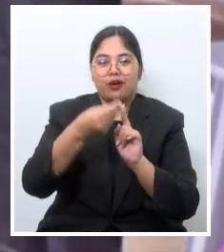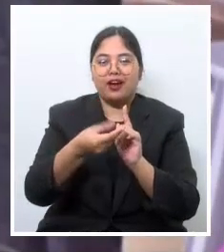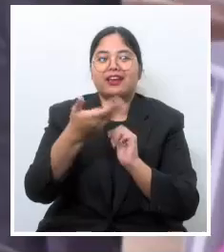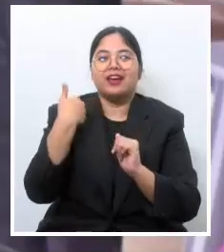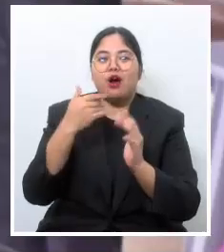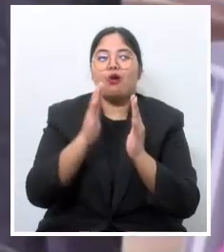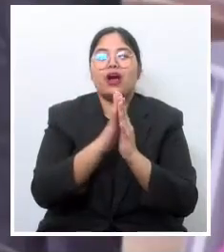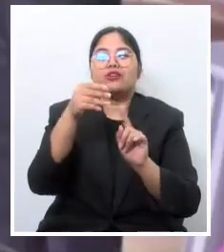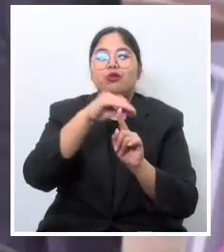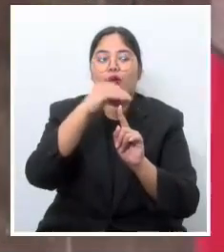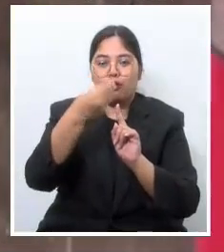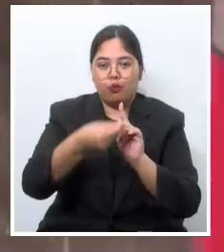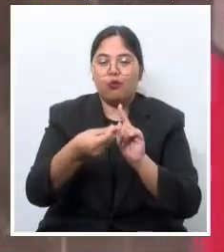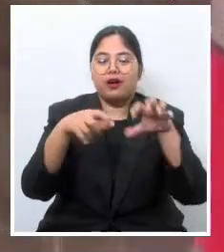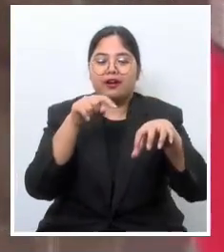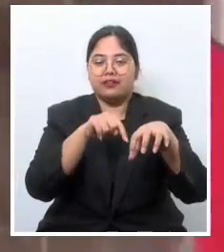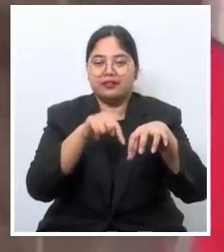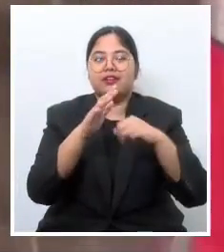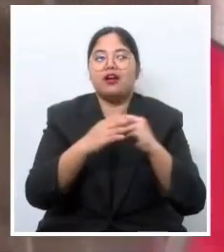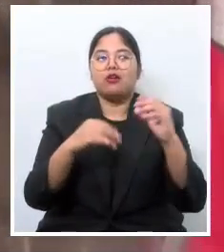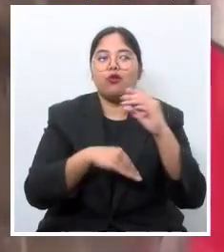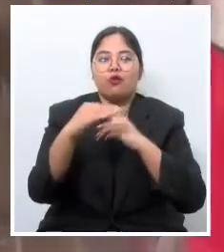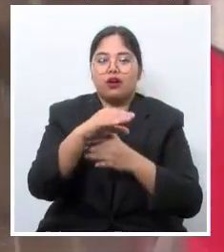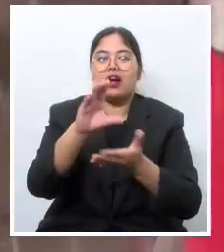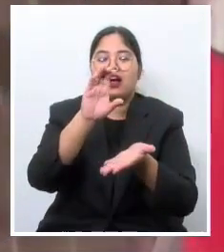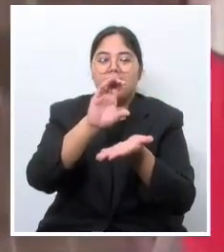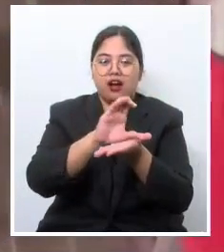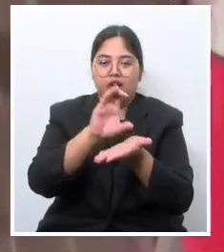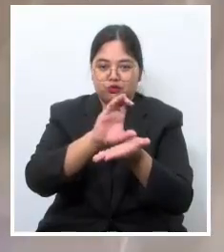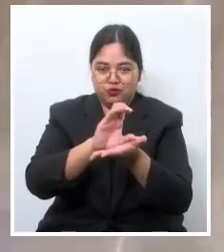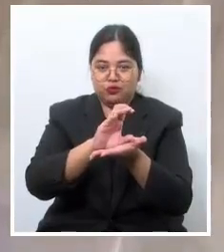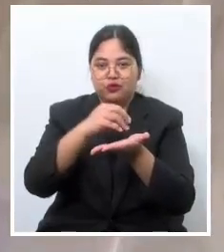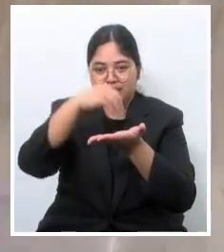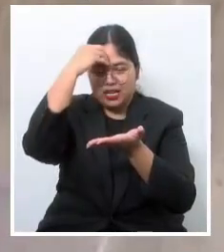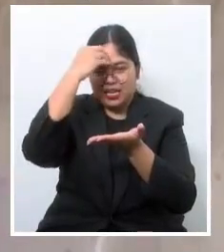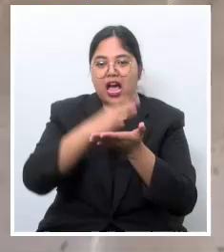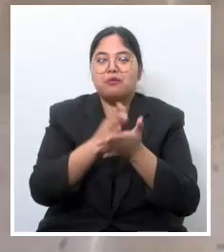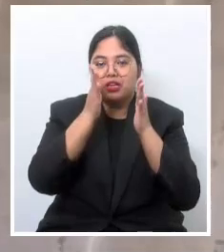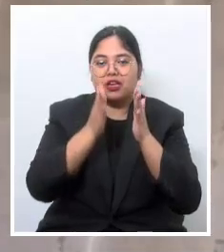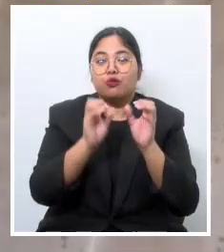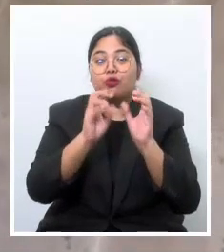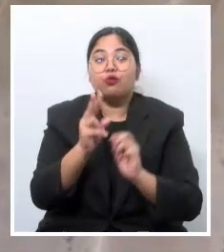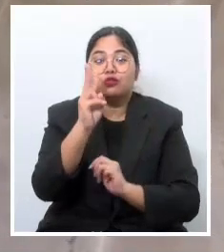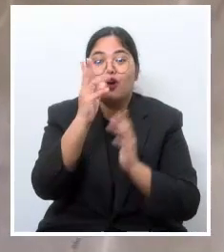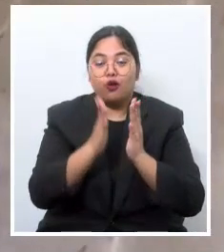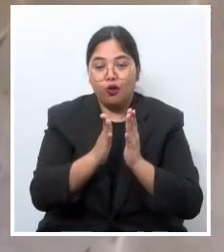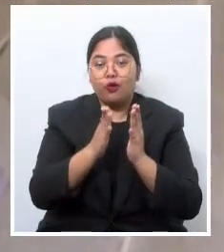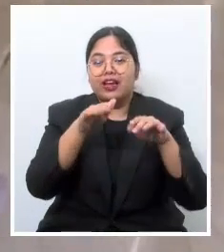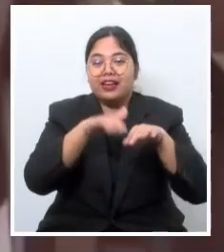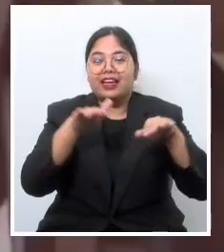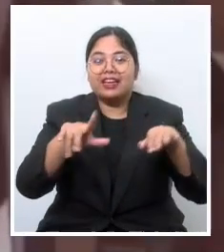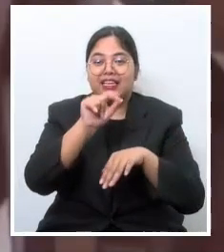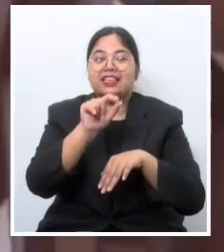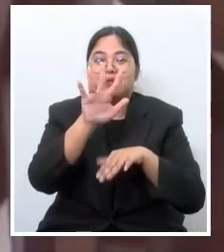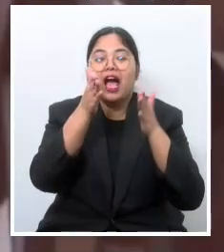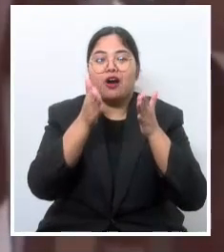วัดกล้วยอ่าเป็นโรงเรียนในโครงการกองทุนการศึกษามีครูทั้งหมด 2ท่านมีเด็กนักเรียนทั้งหมด 25คน